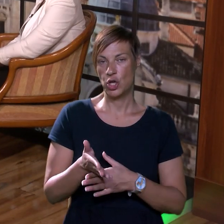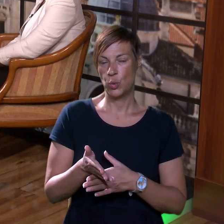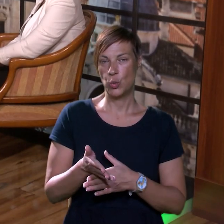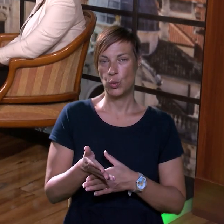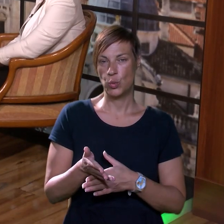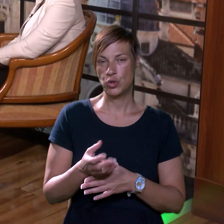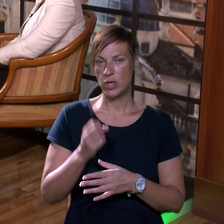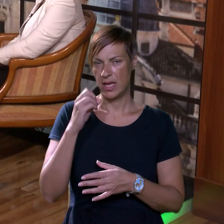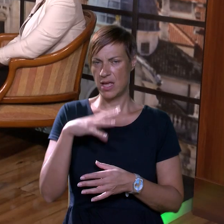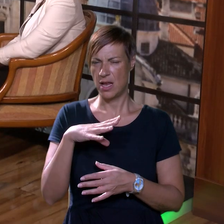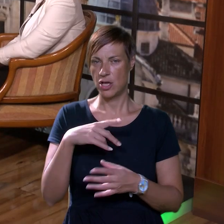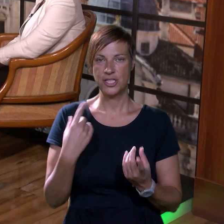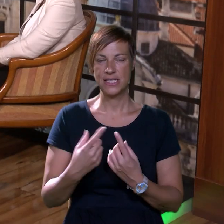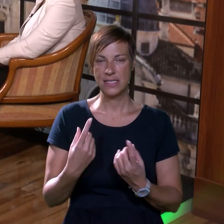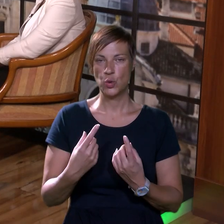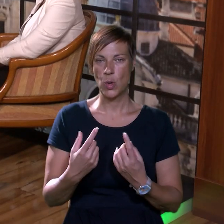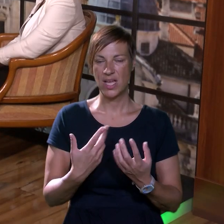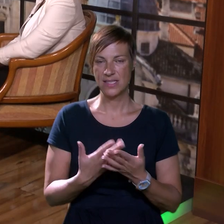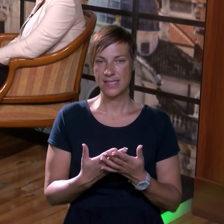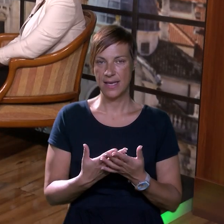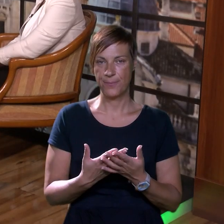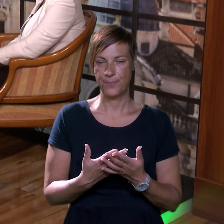ući u nekakve loše situacije.